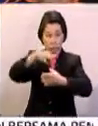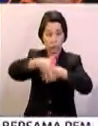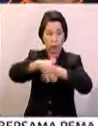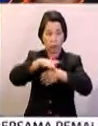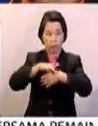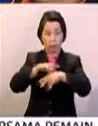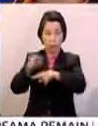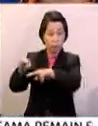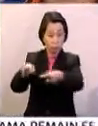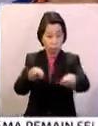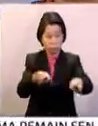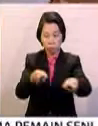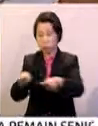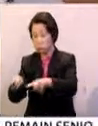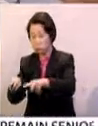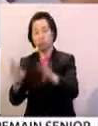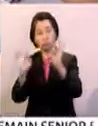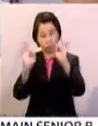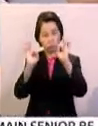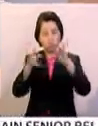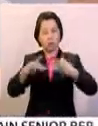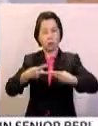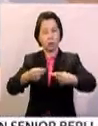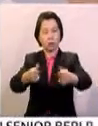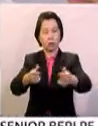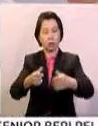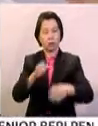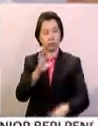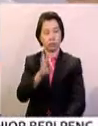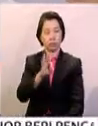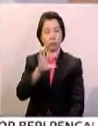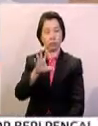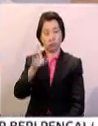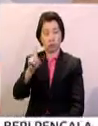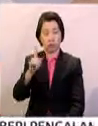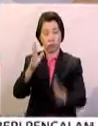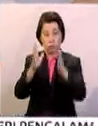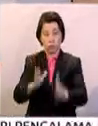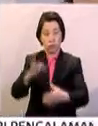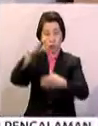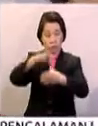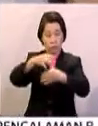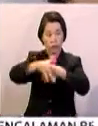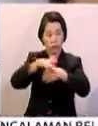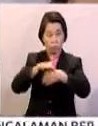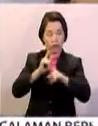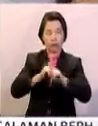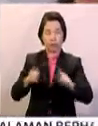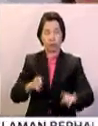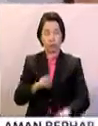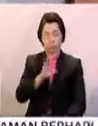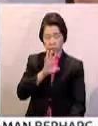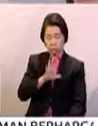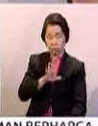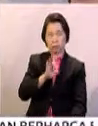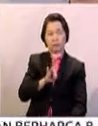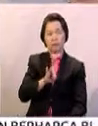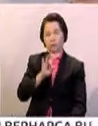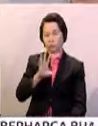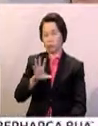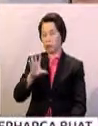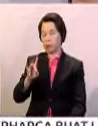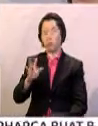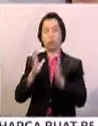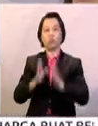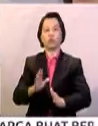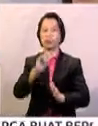berjalan dengan lancar. Ianya melibatkan 951 pengundi awal, tetapi hanya 858 yang mengundi secara peribadi,